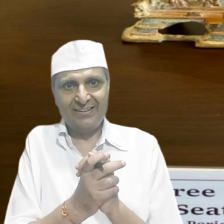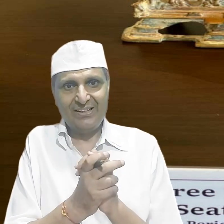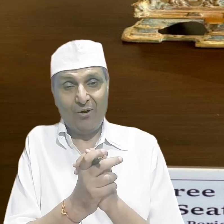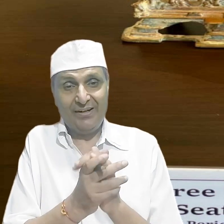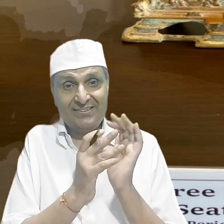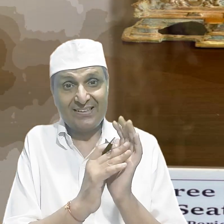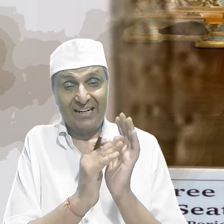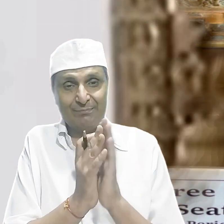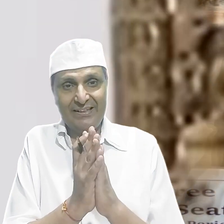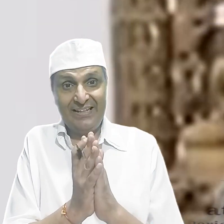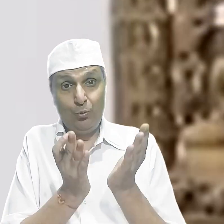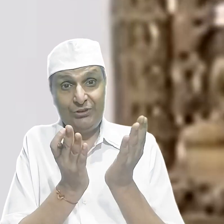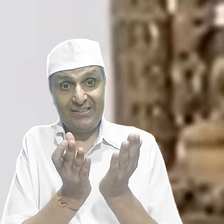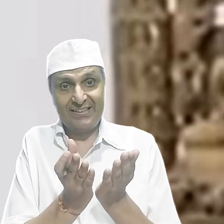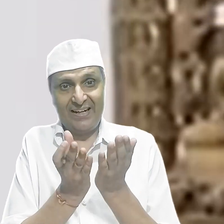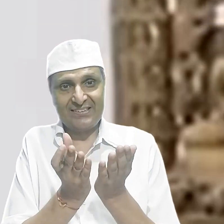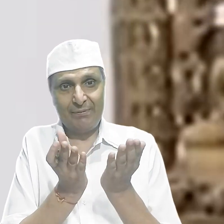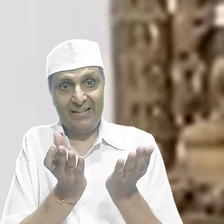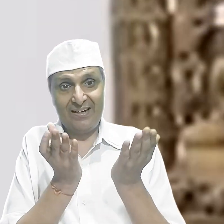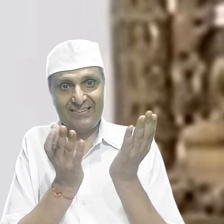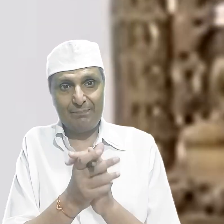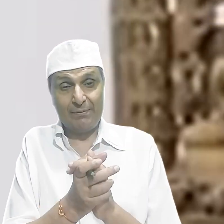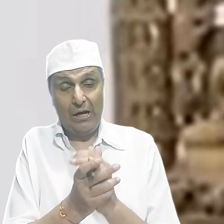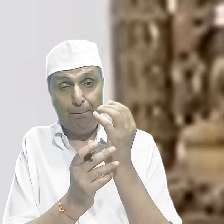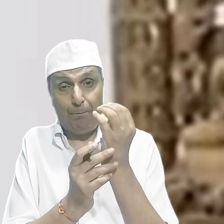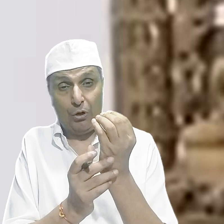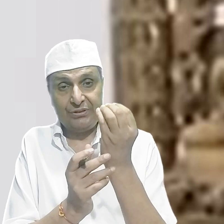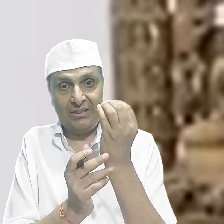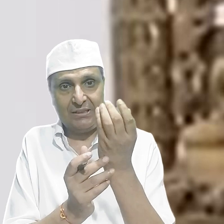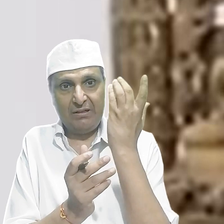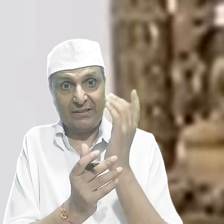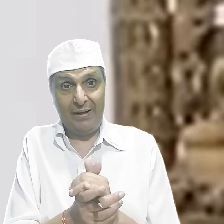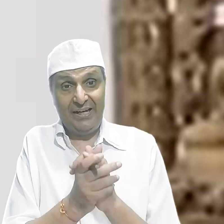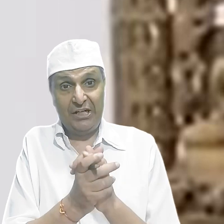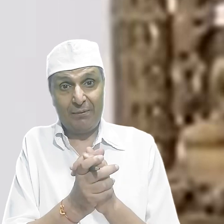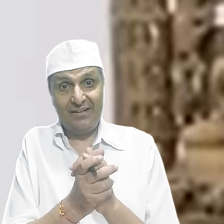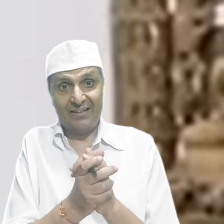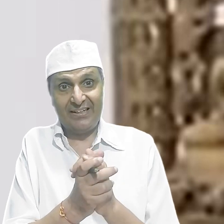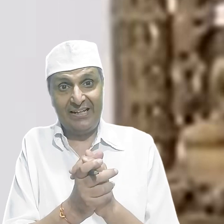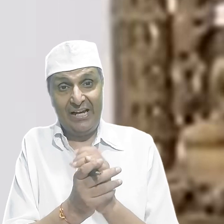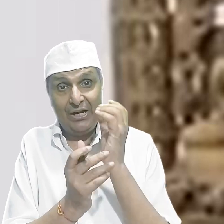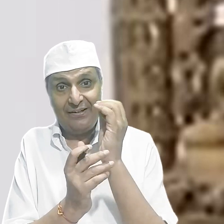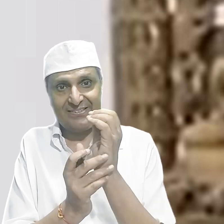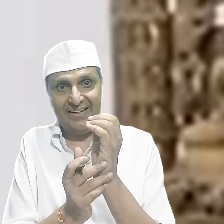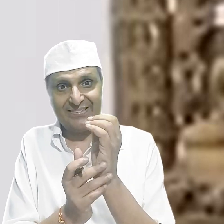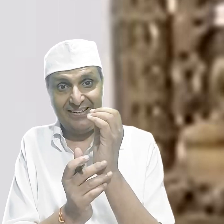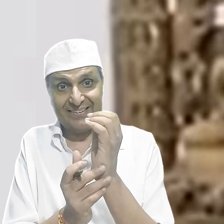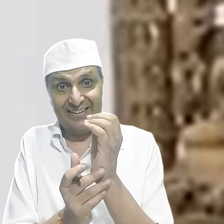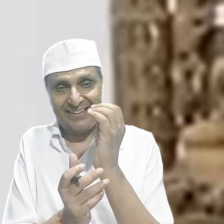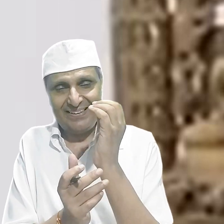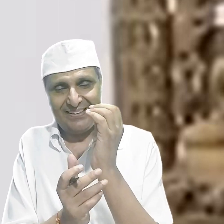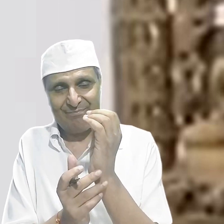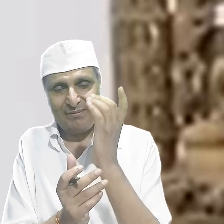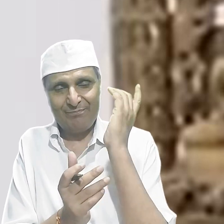युद्ध है और इसके साथ देखिए पूछिए सिंहासन पर एक पाठ बहुत गजब की नजदीक